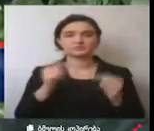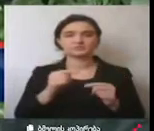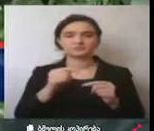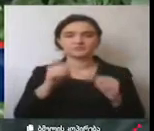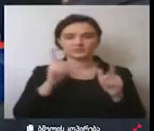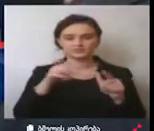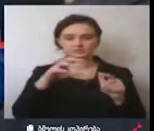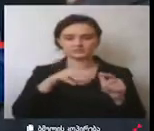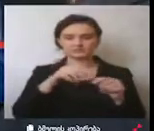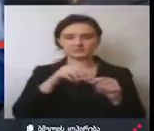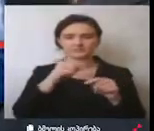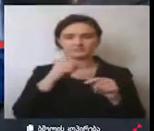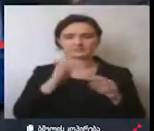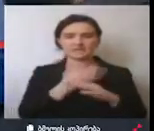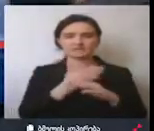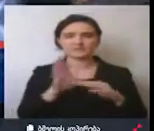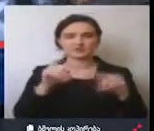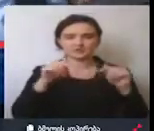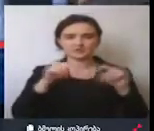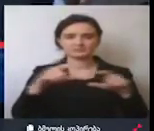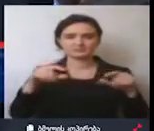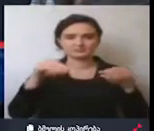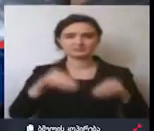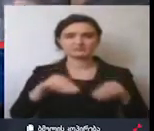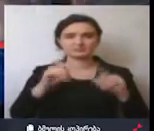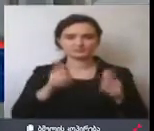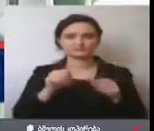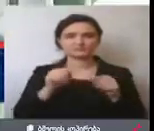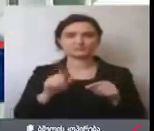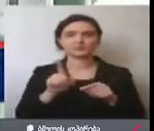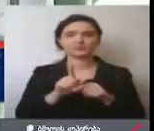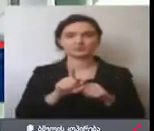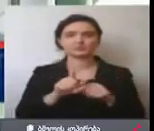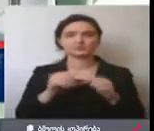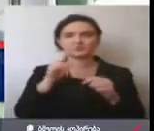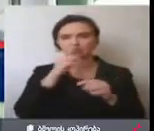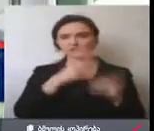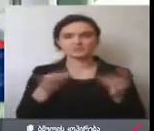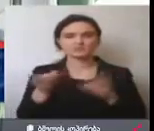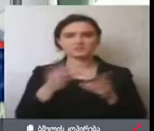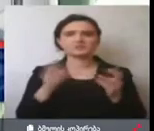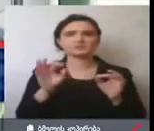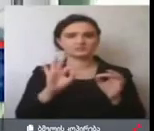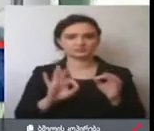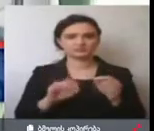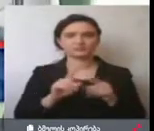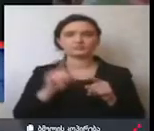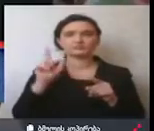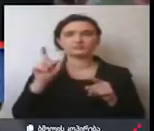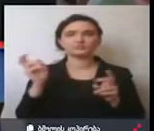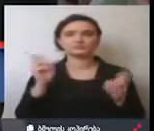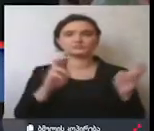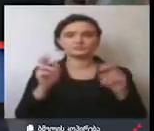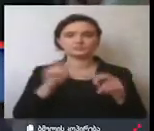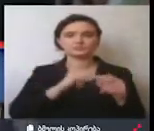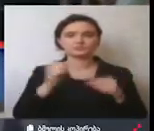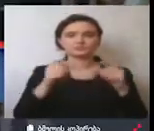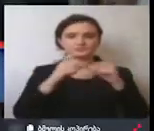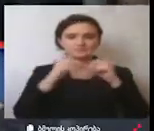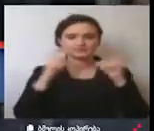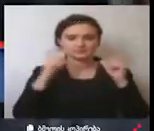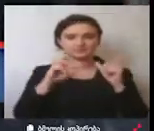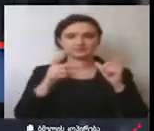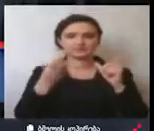მითითებით გაიმიჯნა. ასევე ინტენსიურად ხორციელდება ტერიტორიის დეზინფექცია. მომხმარებელსაც და დასაქმებულებსაც პირბადის და